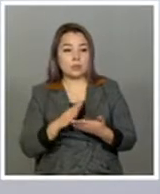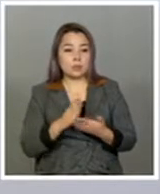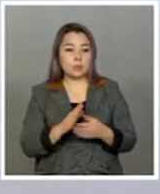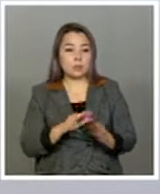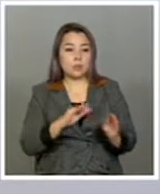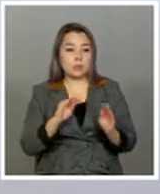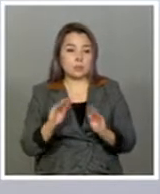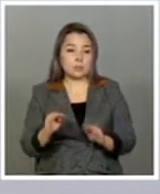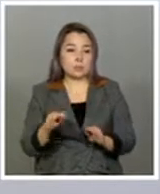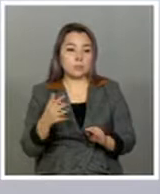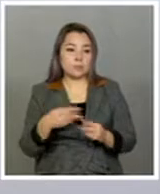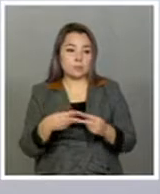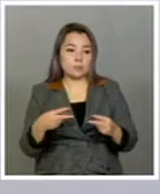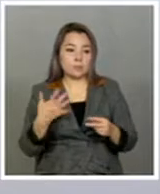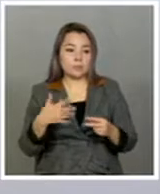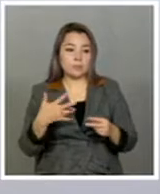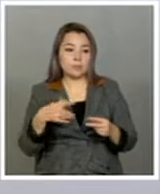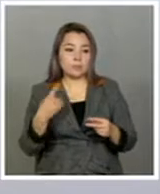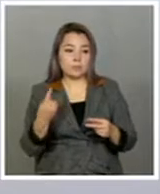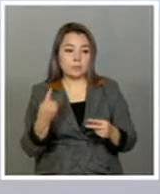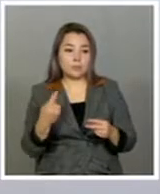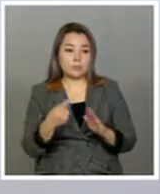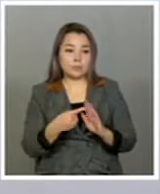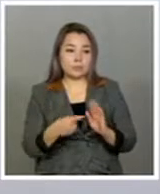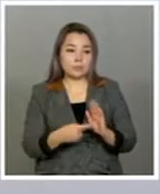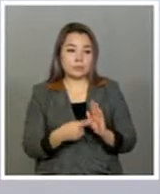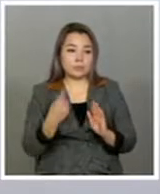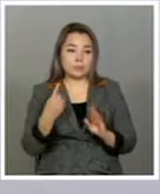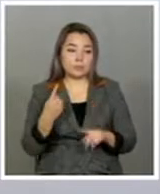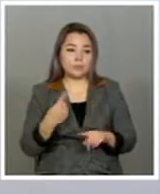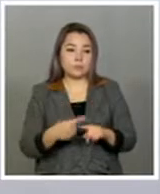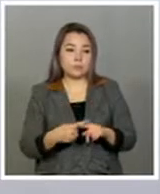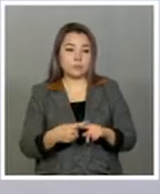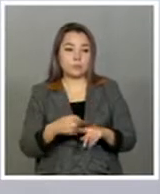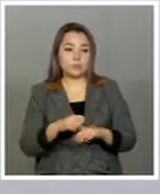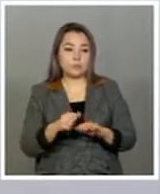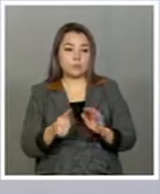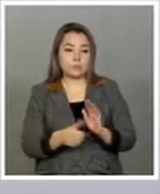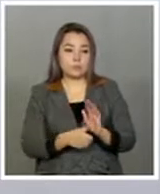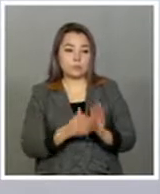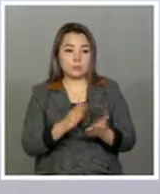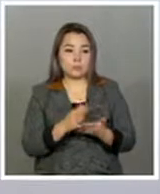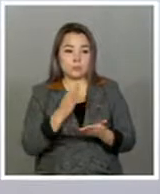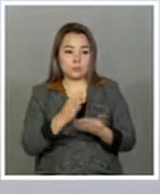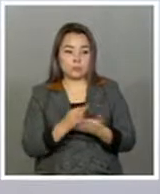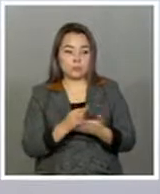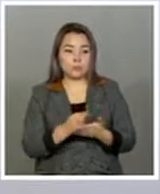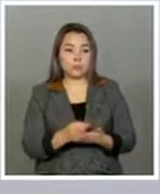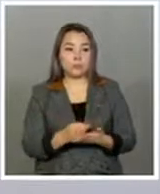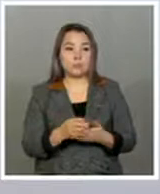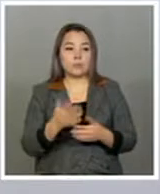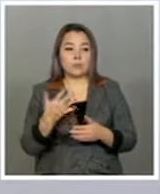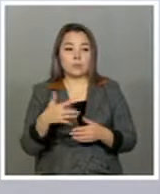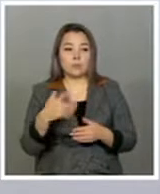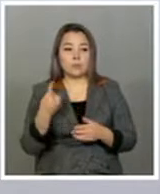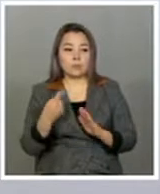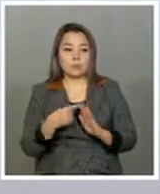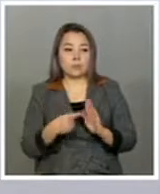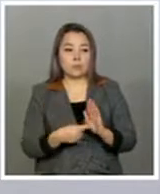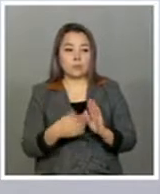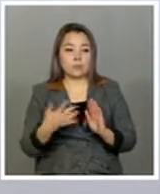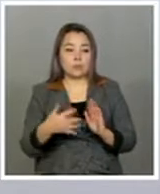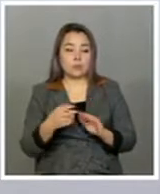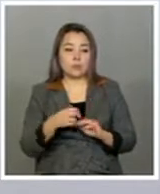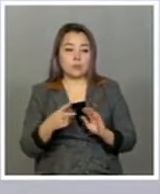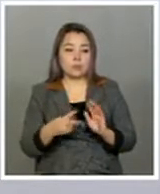қоямыз, тең 51 бөлінген 1 қосылған 2-нің 4 дәрежесі ол 16-ға тең. 1 қосылған